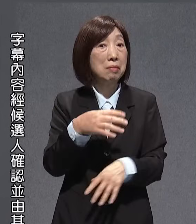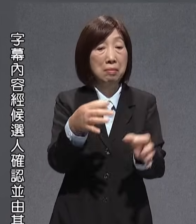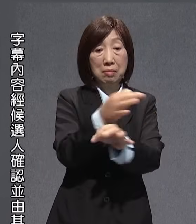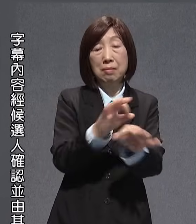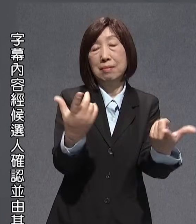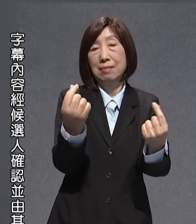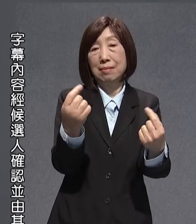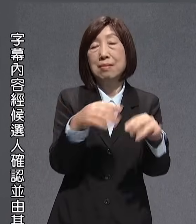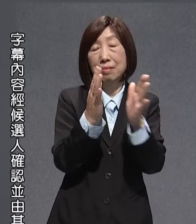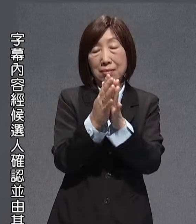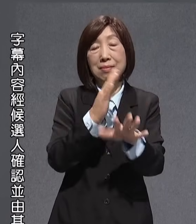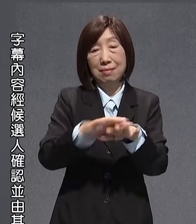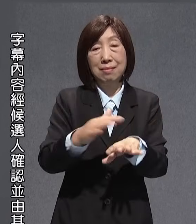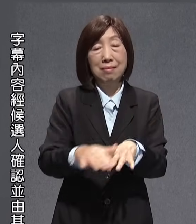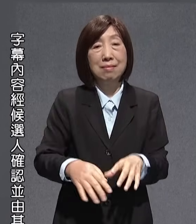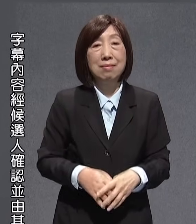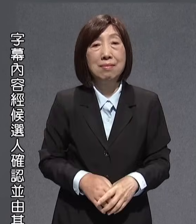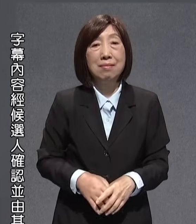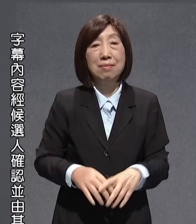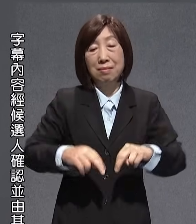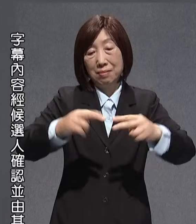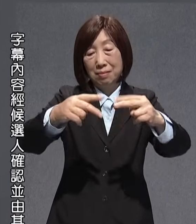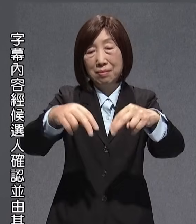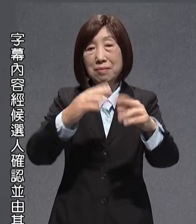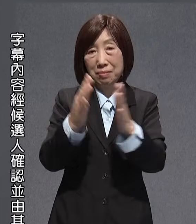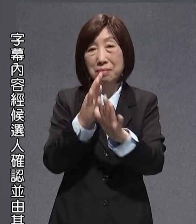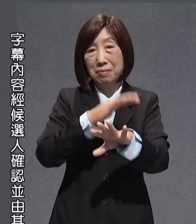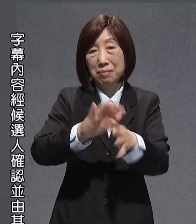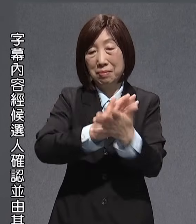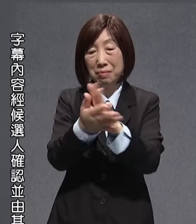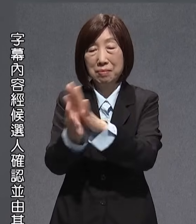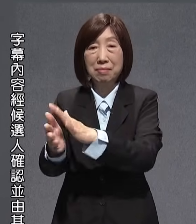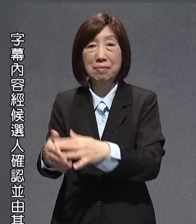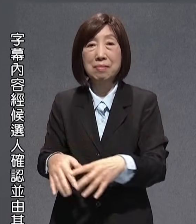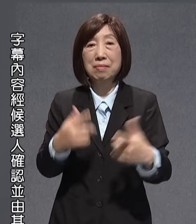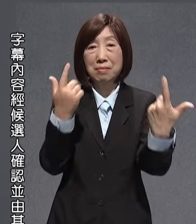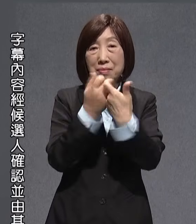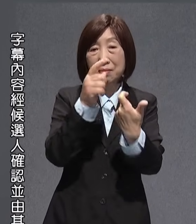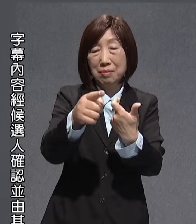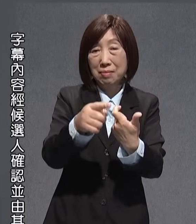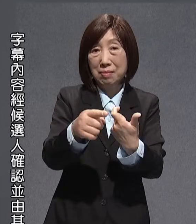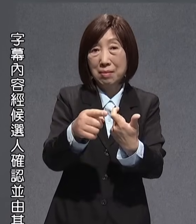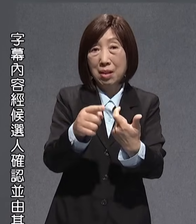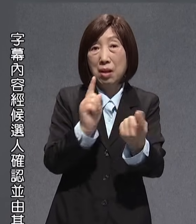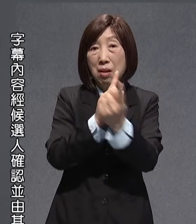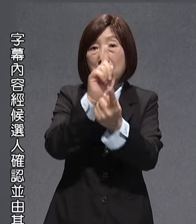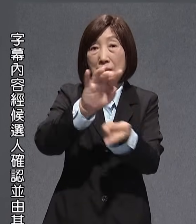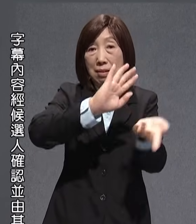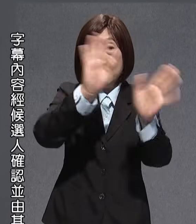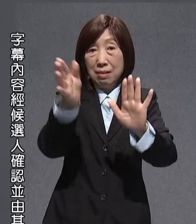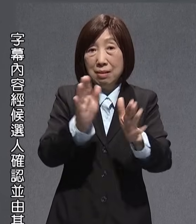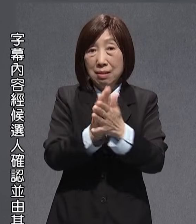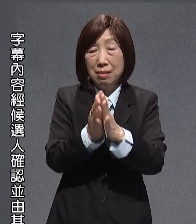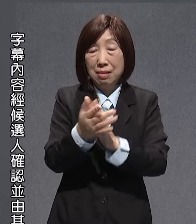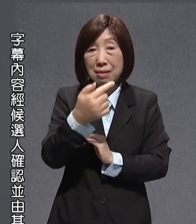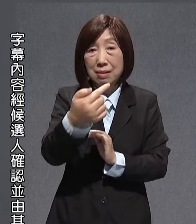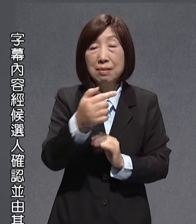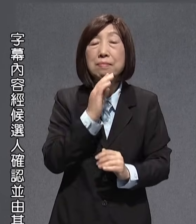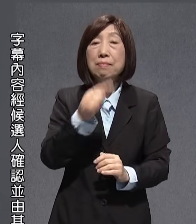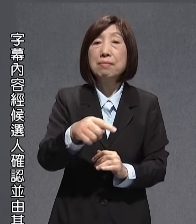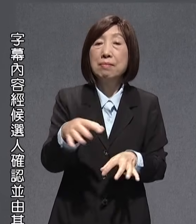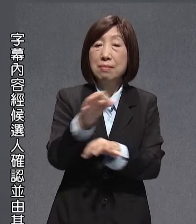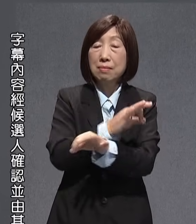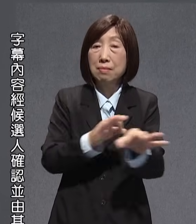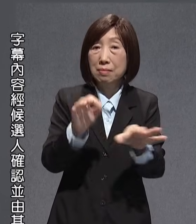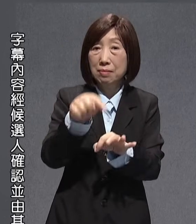上的举例就可以知道，这个世界多变。面对一个变化多端的世局，我们除了在经济发